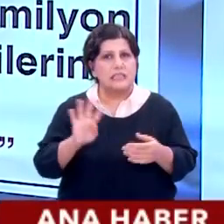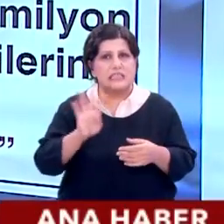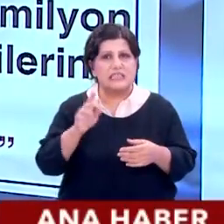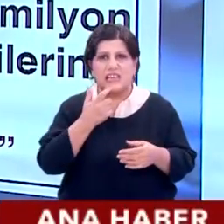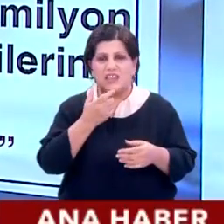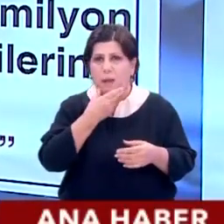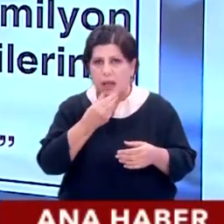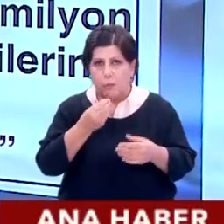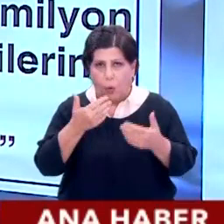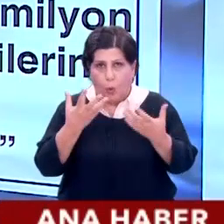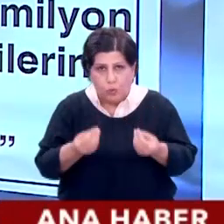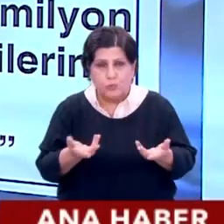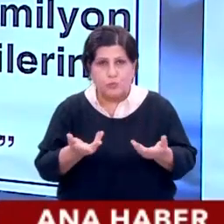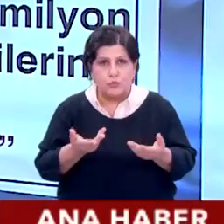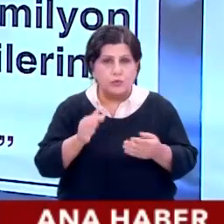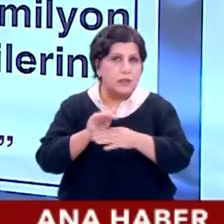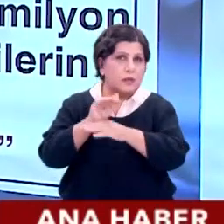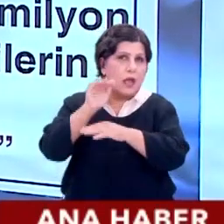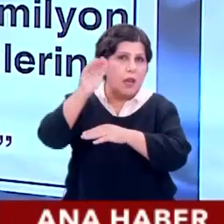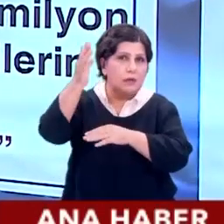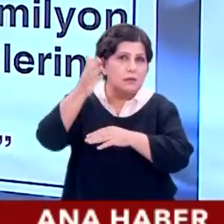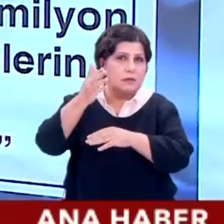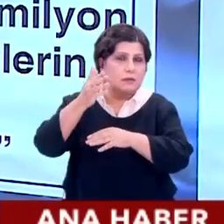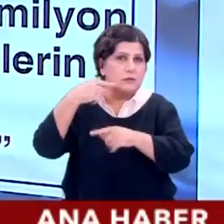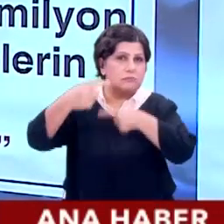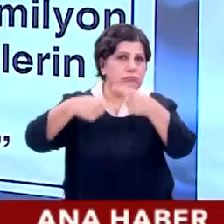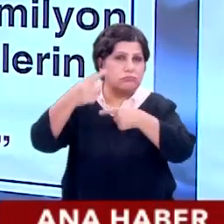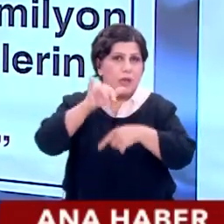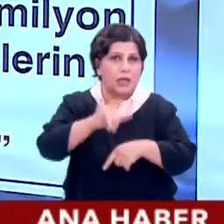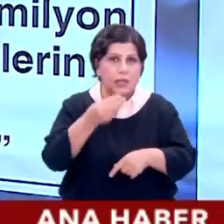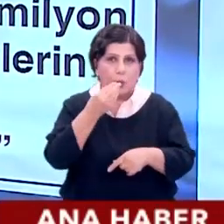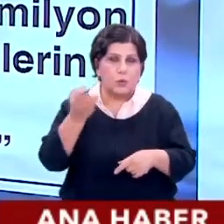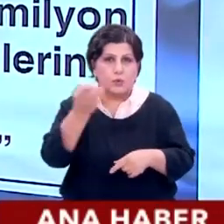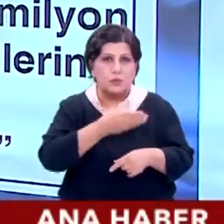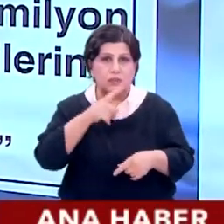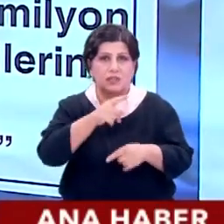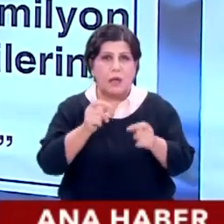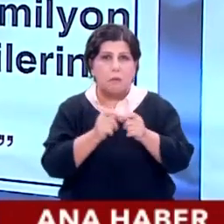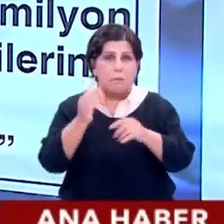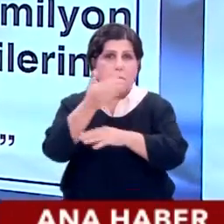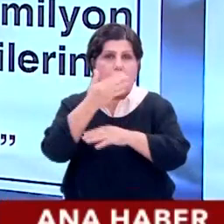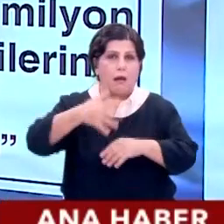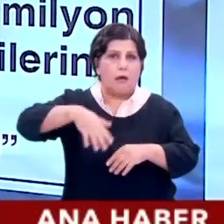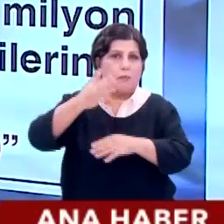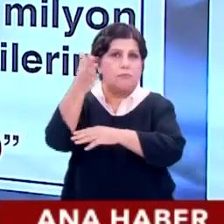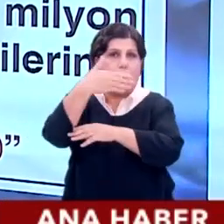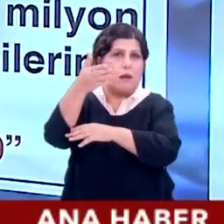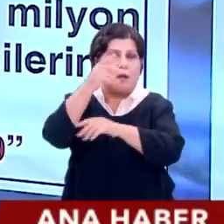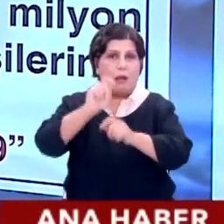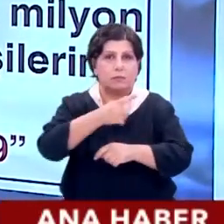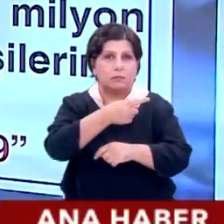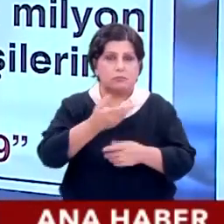yaşında emeklilik mi olur gelecek nesillerin hakkını yiyorsunuz bir de siz bayraktarlığını yaptınız olmuyor yani